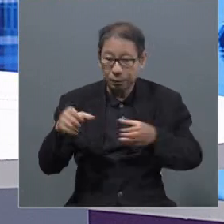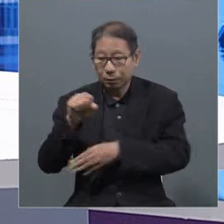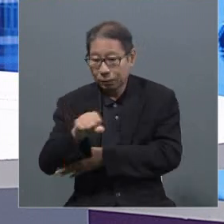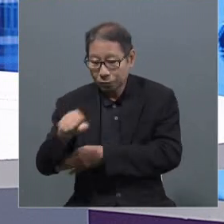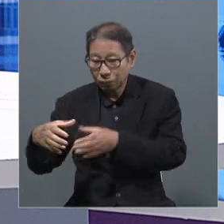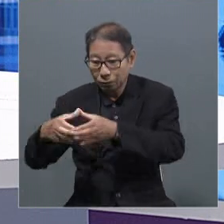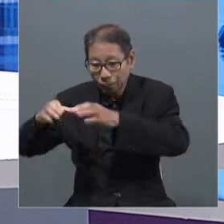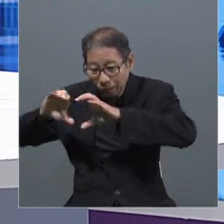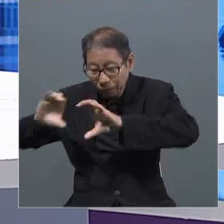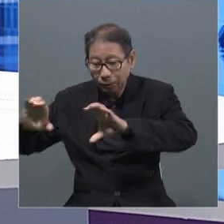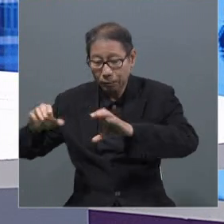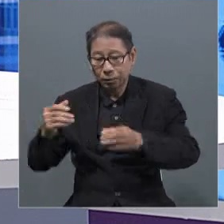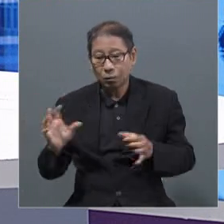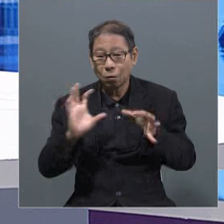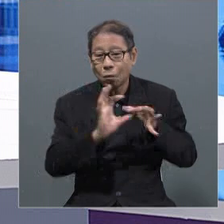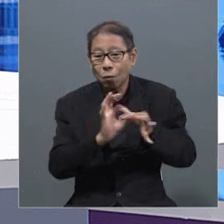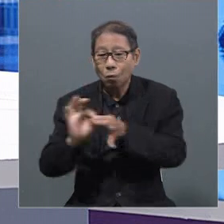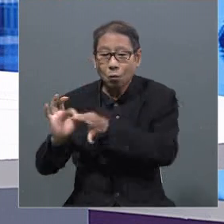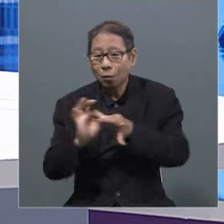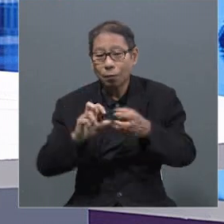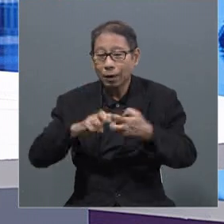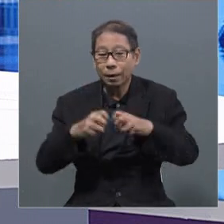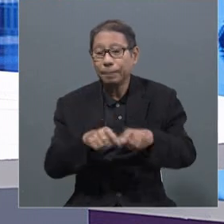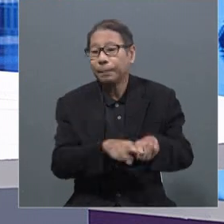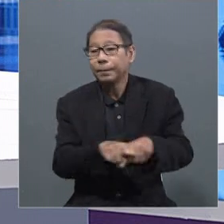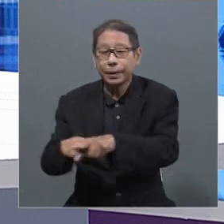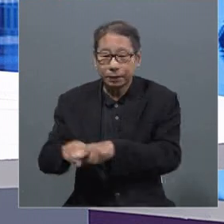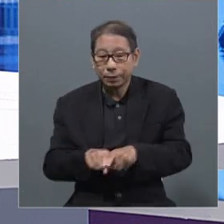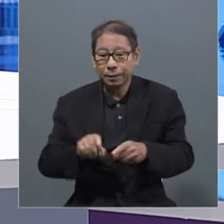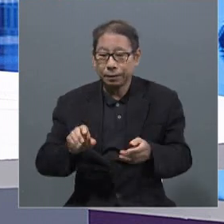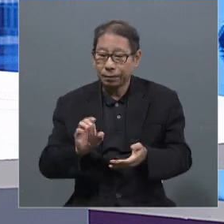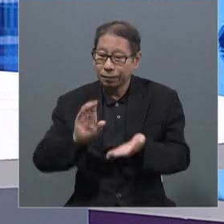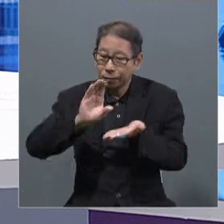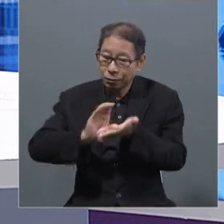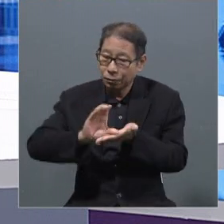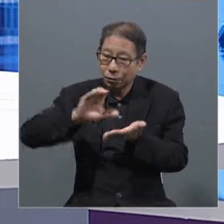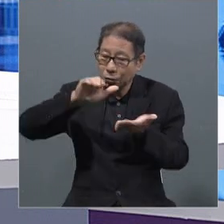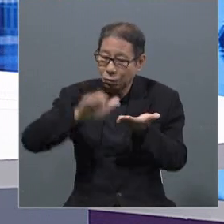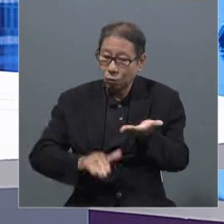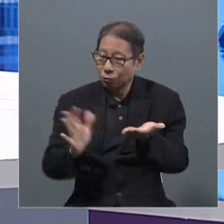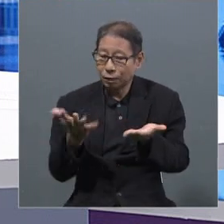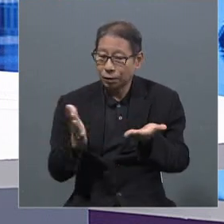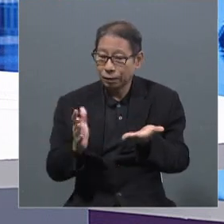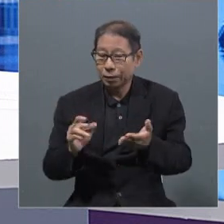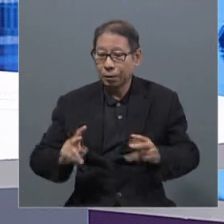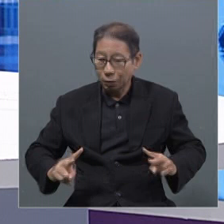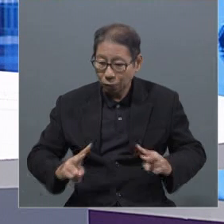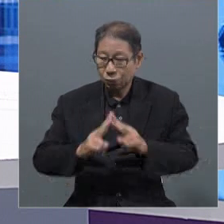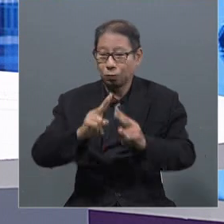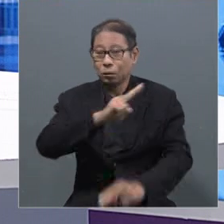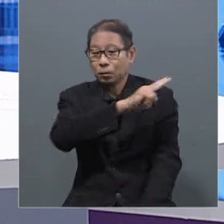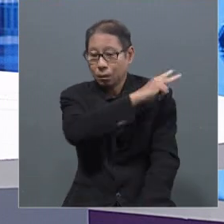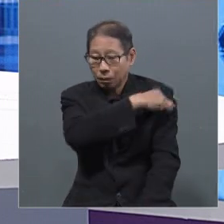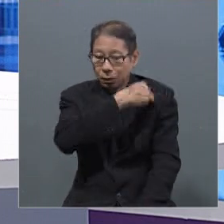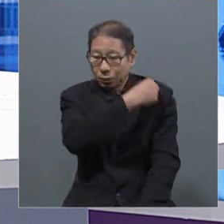ฝ่ายรัฐบาลห่วงปัญหาในเรื่องเดียวกันแล้วก็ไม่อยากจะให้ตัดงบกระทรวงนี้อยากจะให้เพิ่มด้วยนั่นก็คือกระทรวงสาธารณสุขนะ